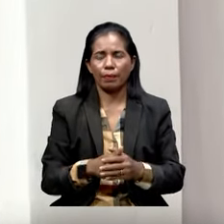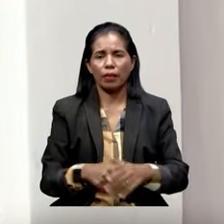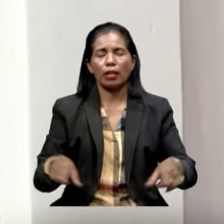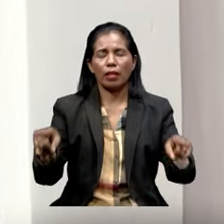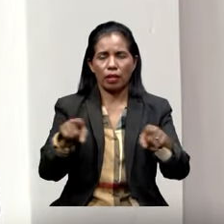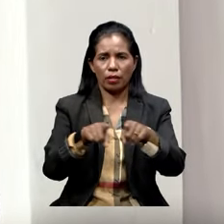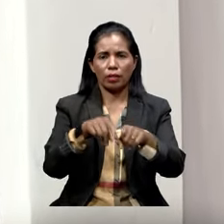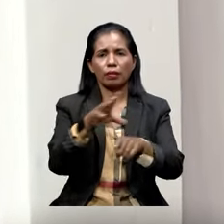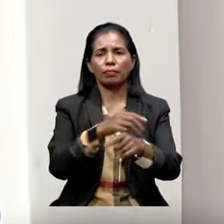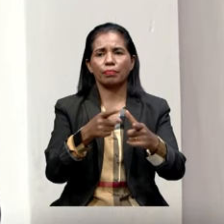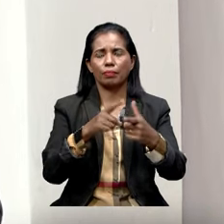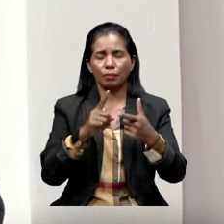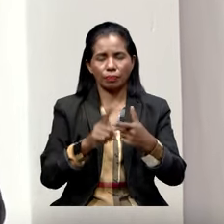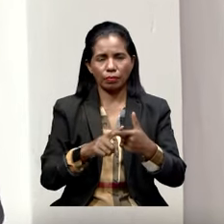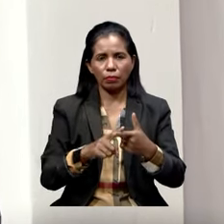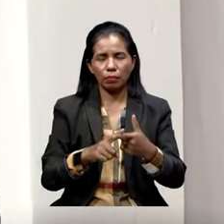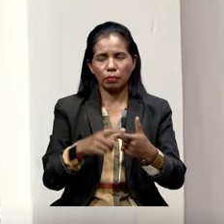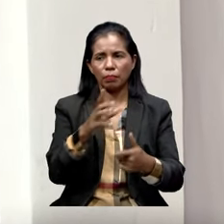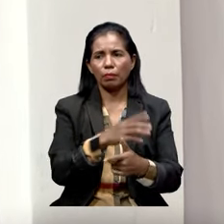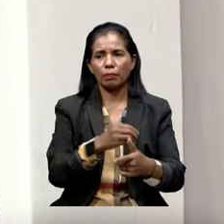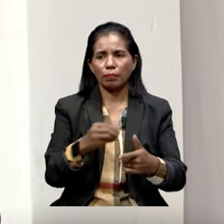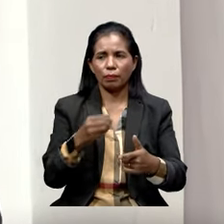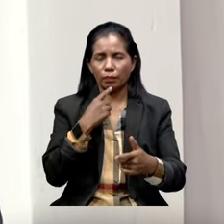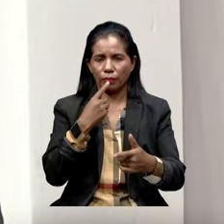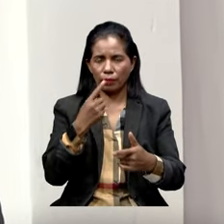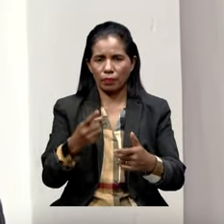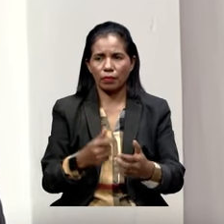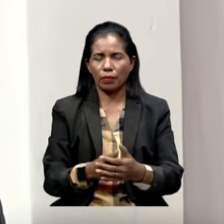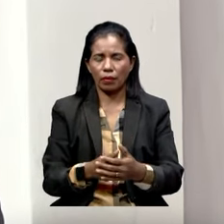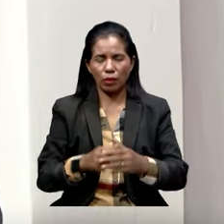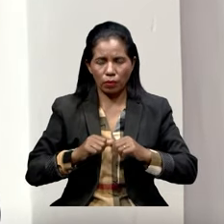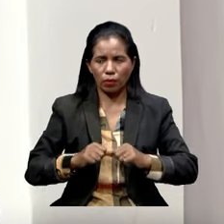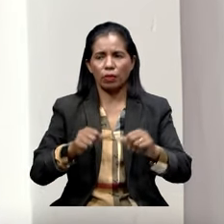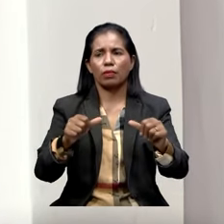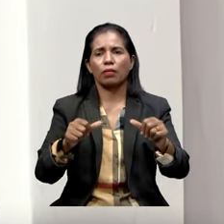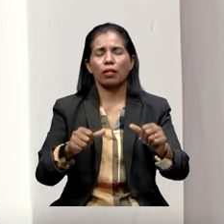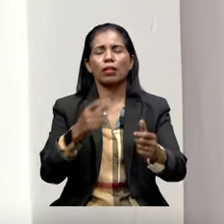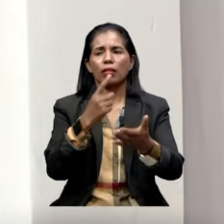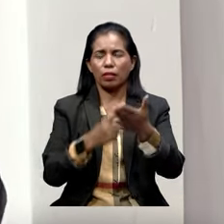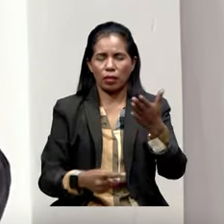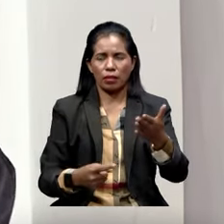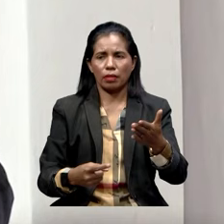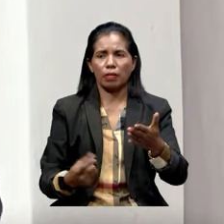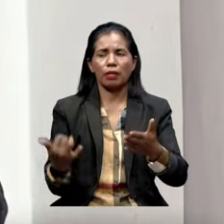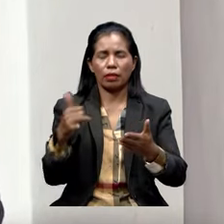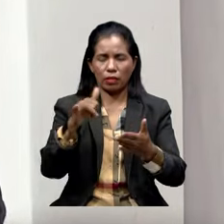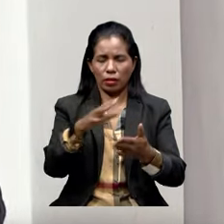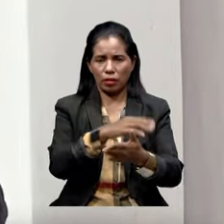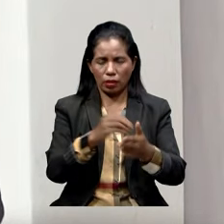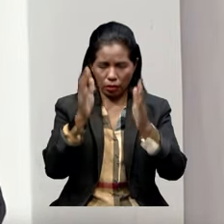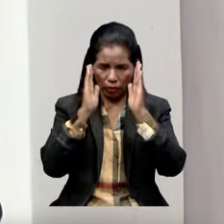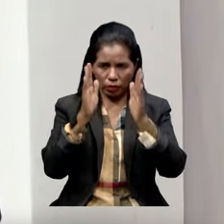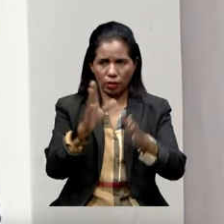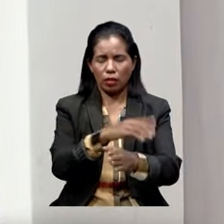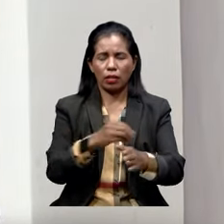sesuatu yang baik dan tentunya apa yang disebutkan oleh Presiden tadi dan